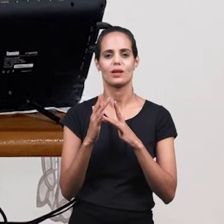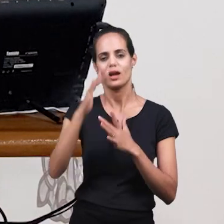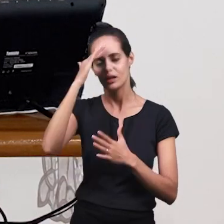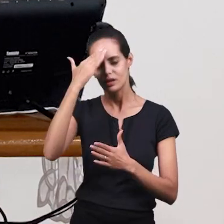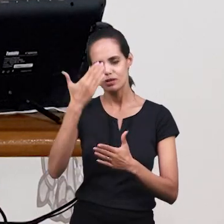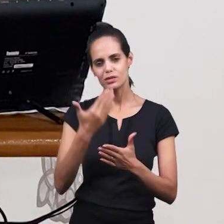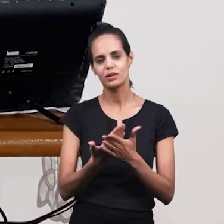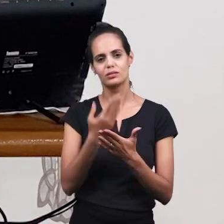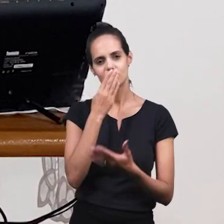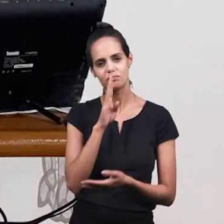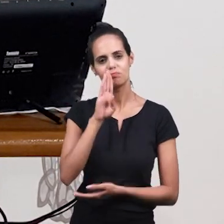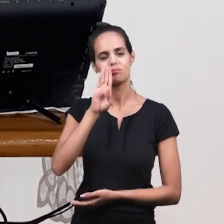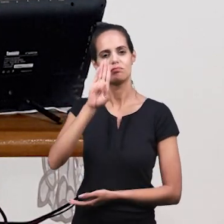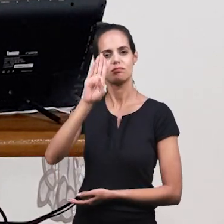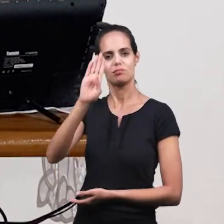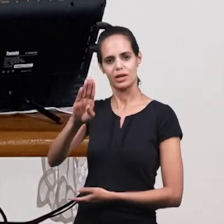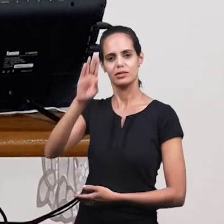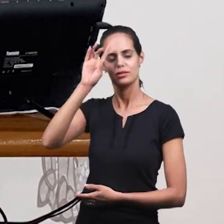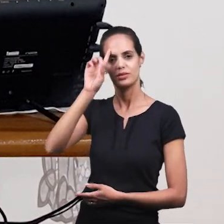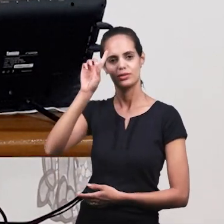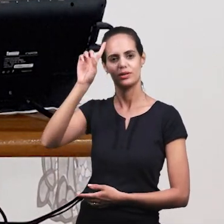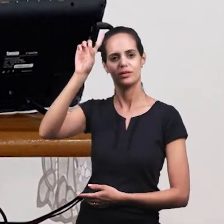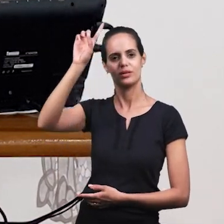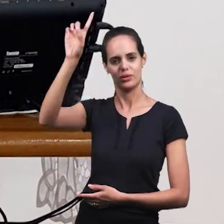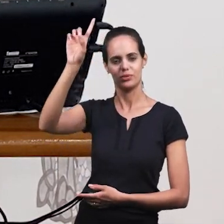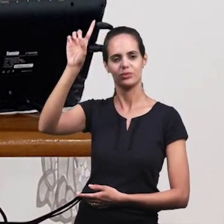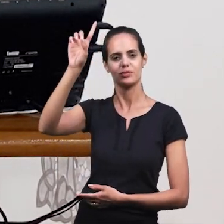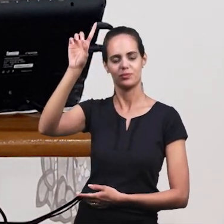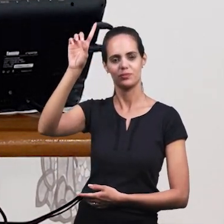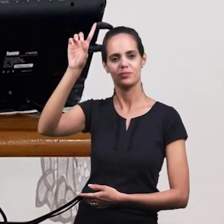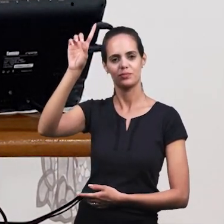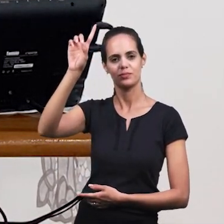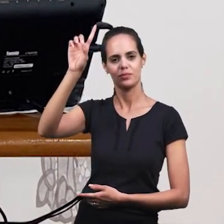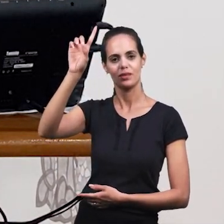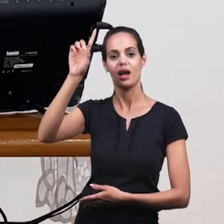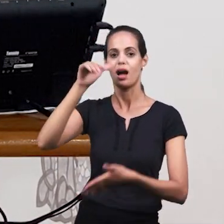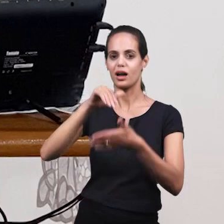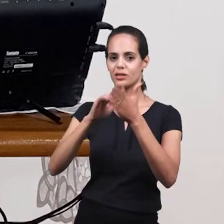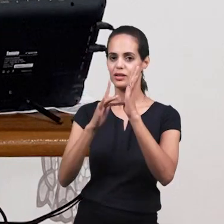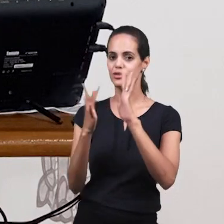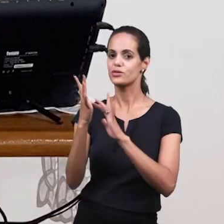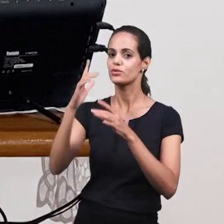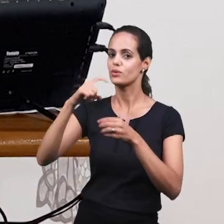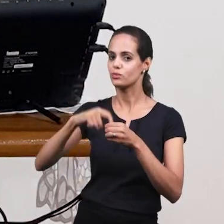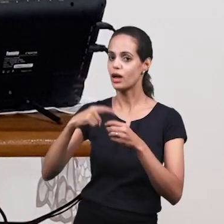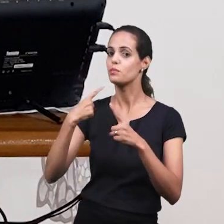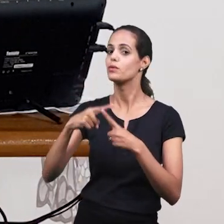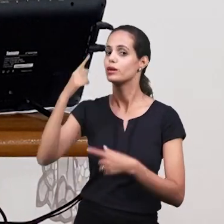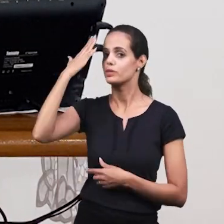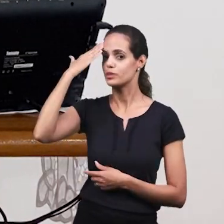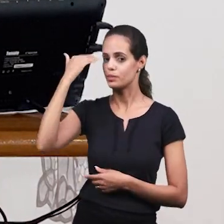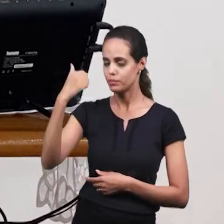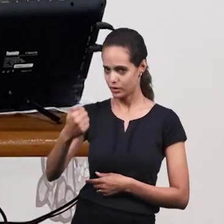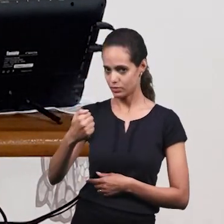du Seigneur Jésus. Car nous savons que celui qui vaincra, il sera sauvé.